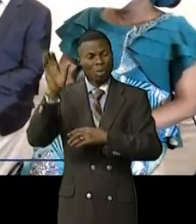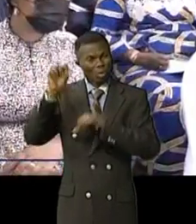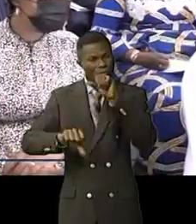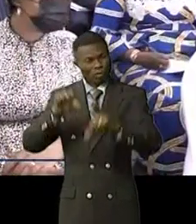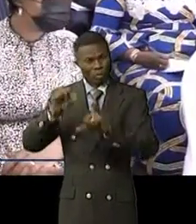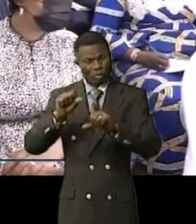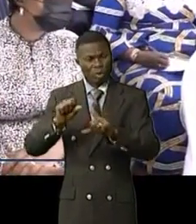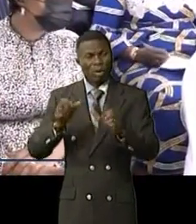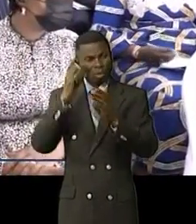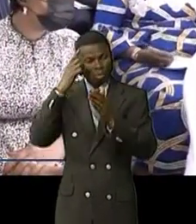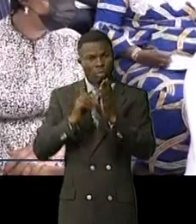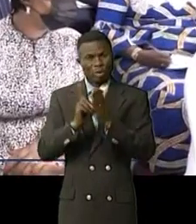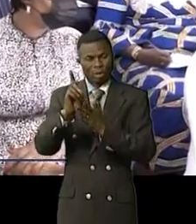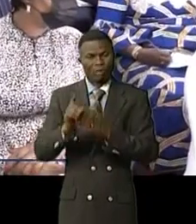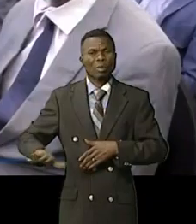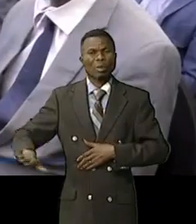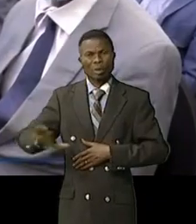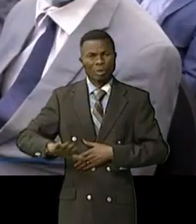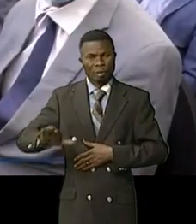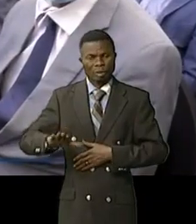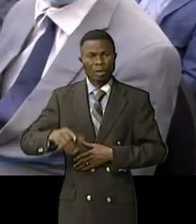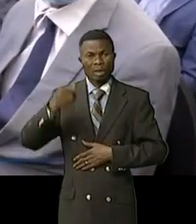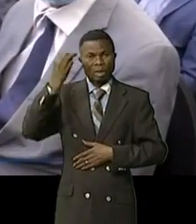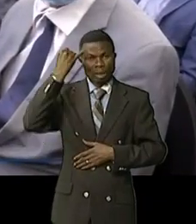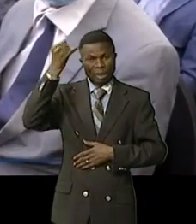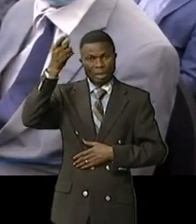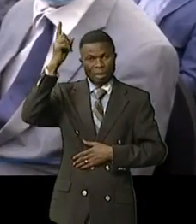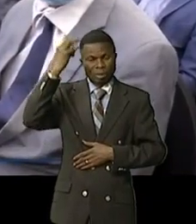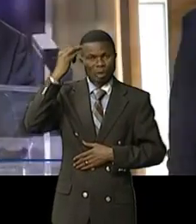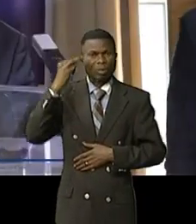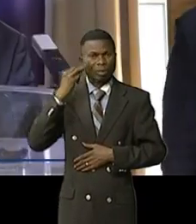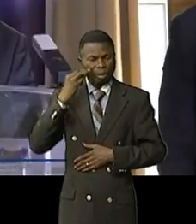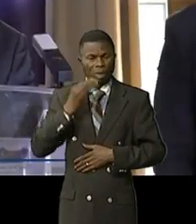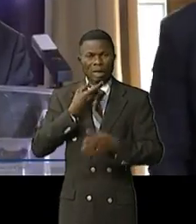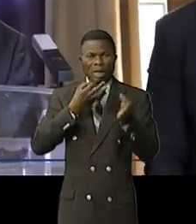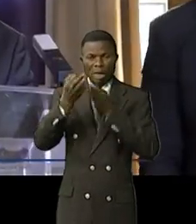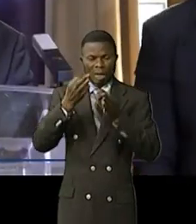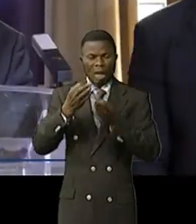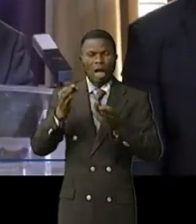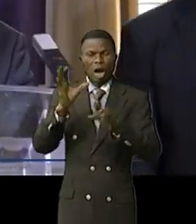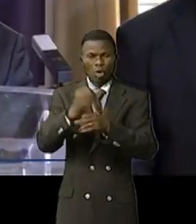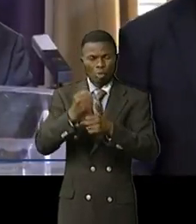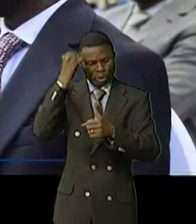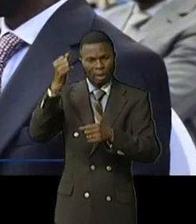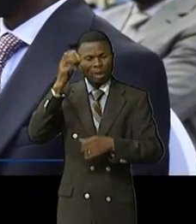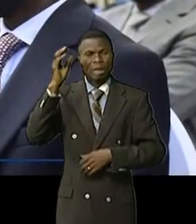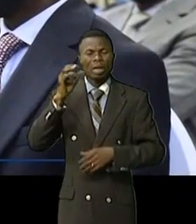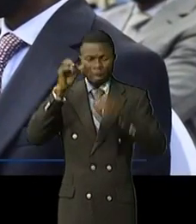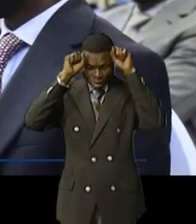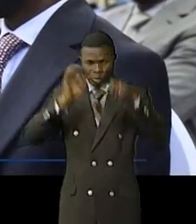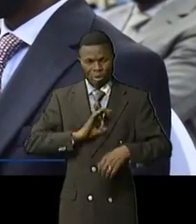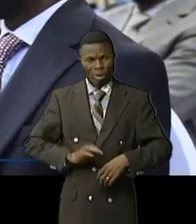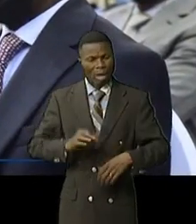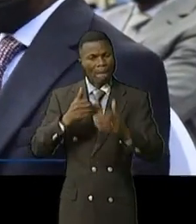néfastes pour le développement d'une nation. Selon Jean-Michel Samalou Kondé Kieng, qui paraphrasait les chefs de l'État, il n'y aura plus de pardon pour